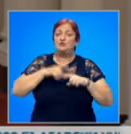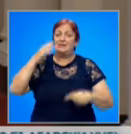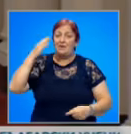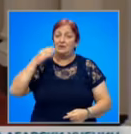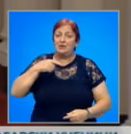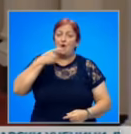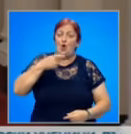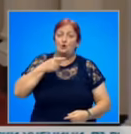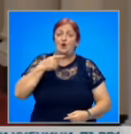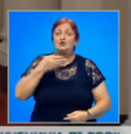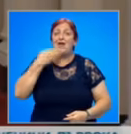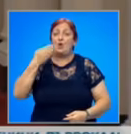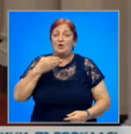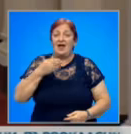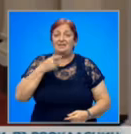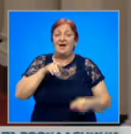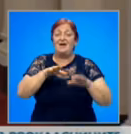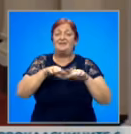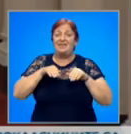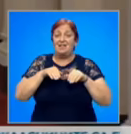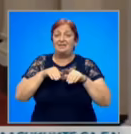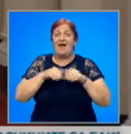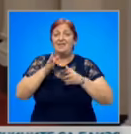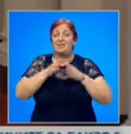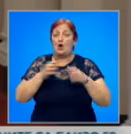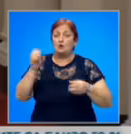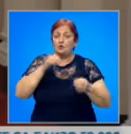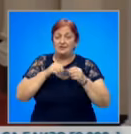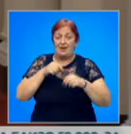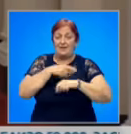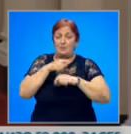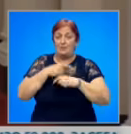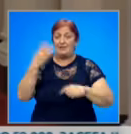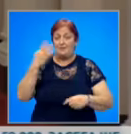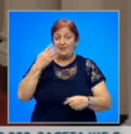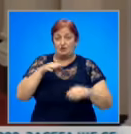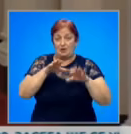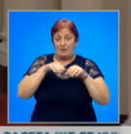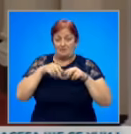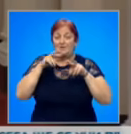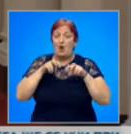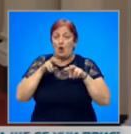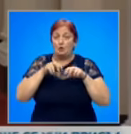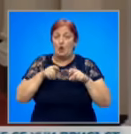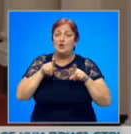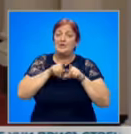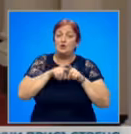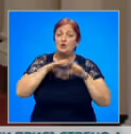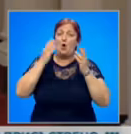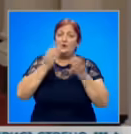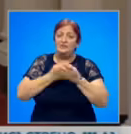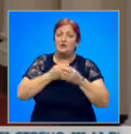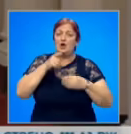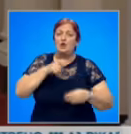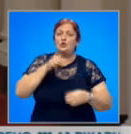а той от своя страна ще докладва в пленарната зала на Народното събрание по време на петъчните парламентарни контроли. Също така всички имоти,